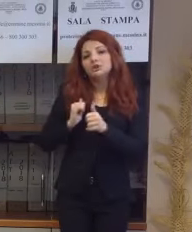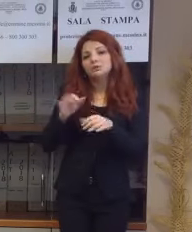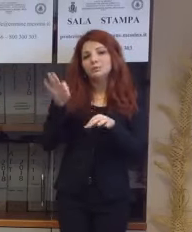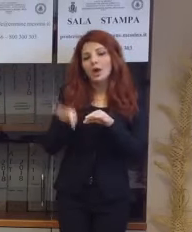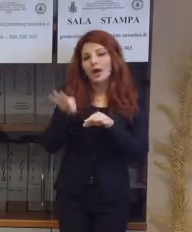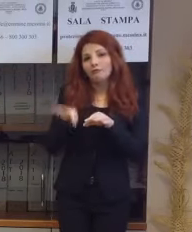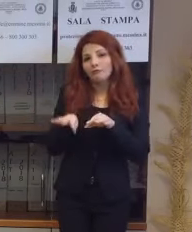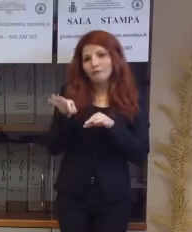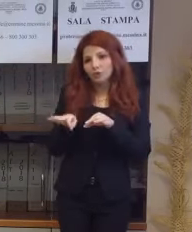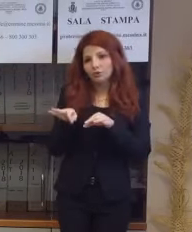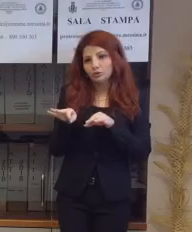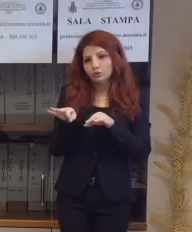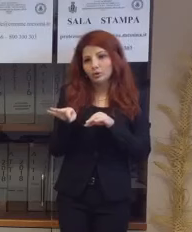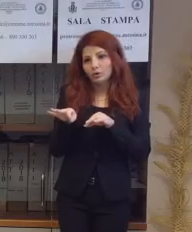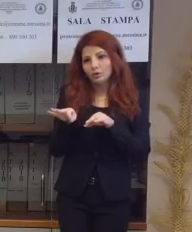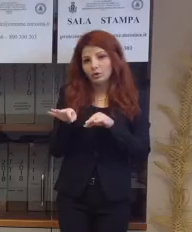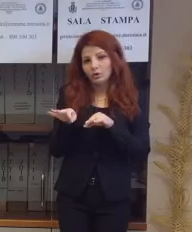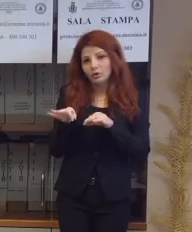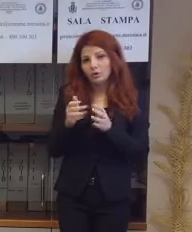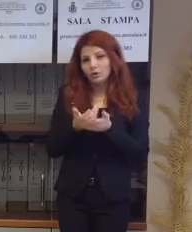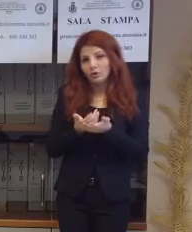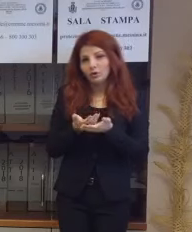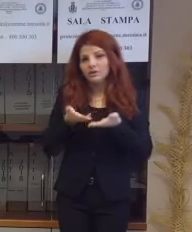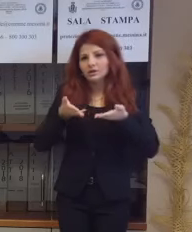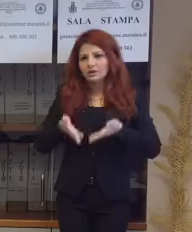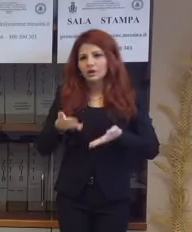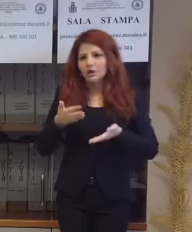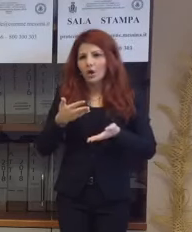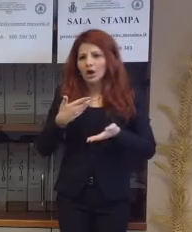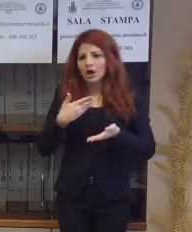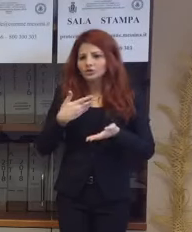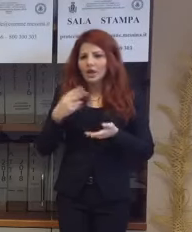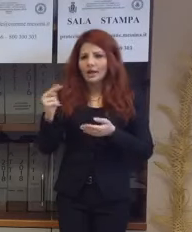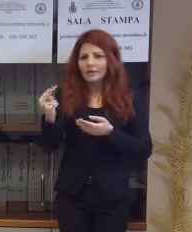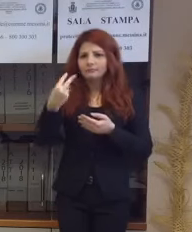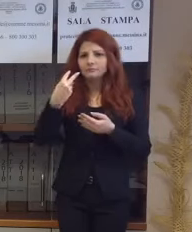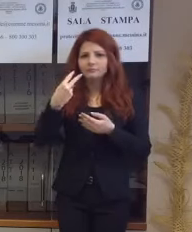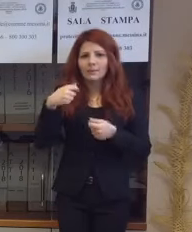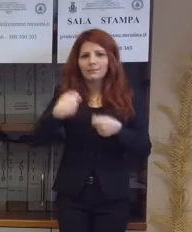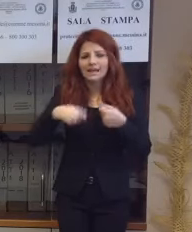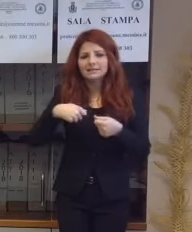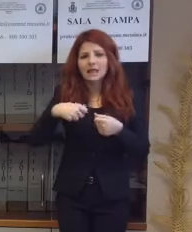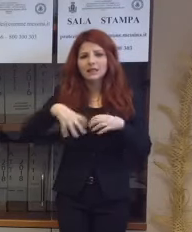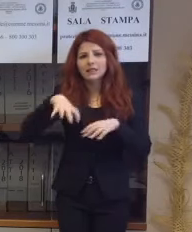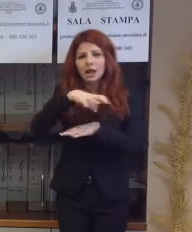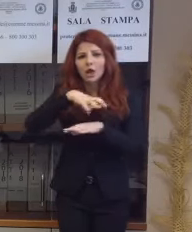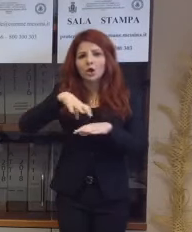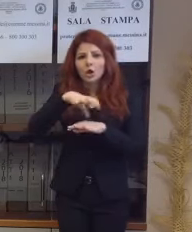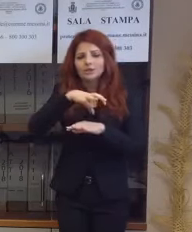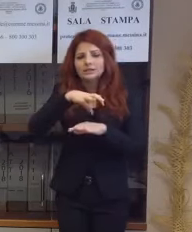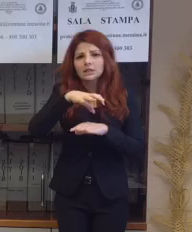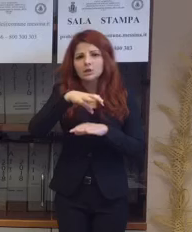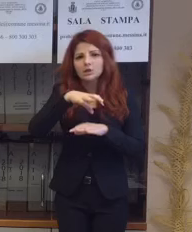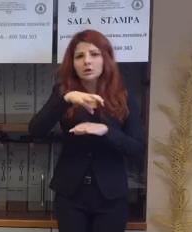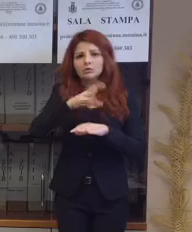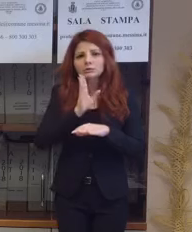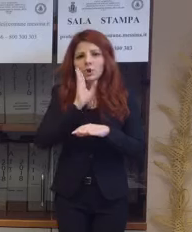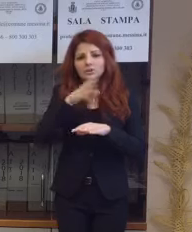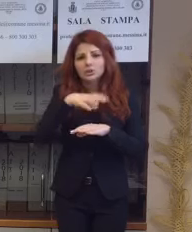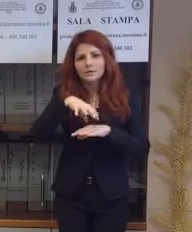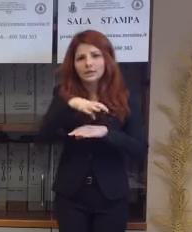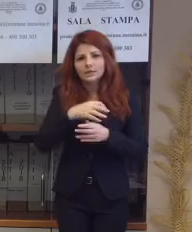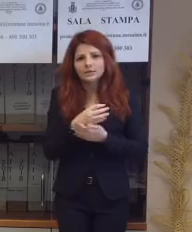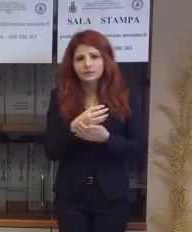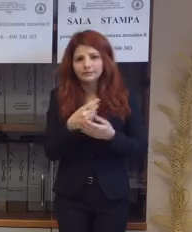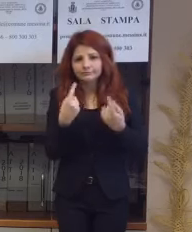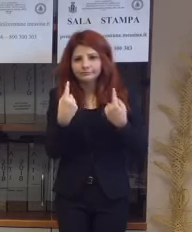momento collegato, dite il Presidente del Consiglio dei Ministri, eccolo lì, e mi sta scrivendo, anzi mi sta